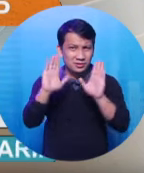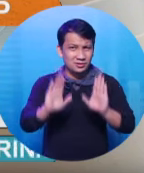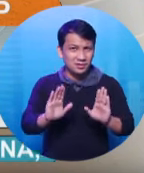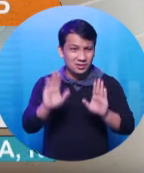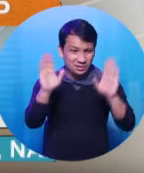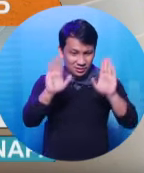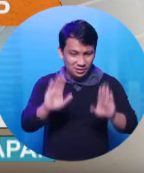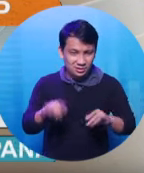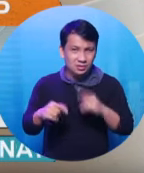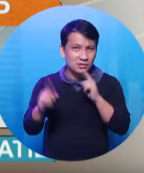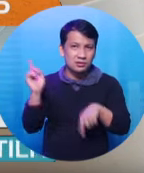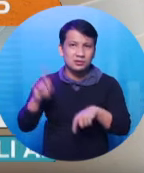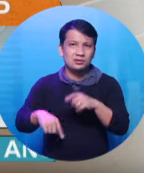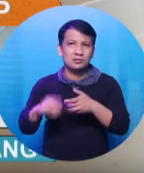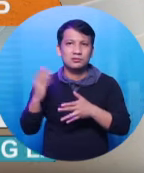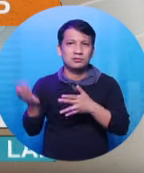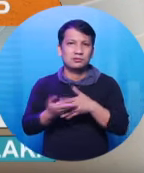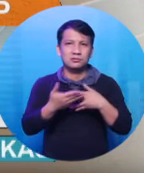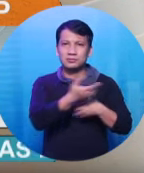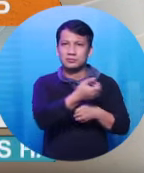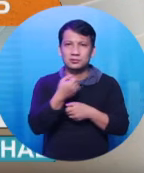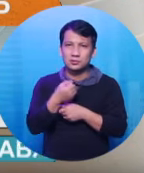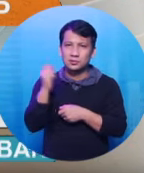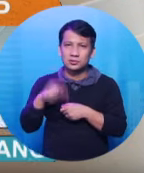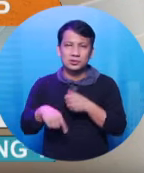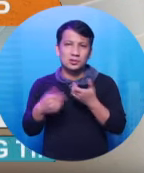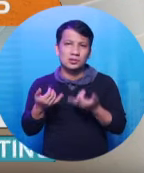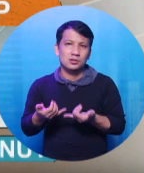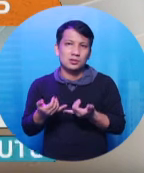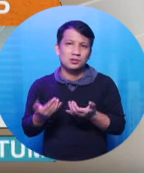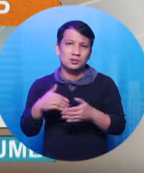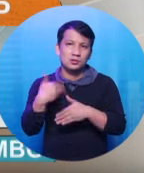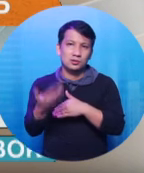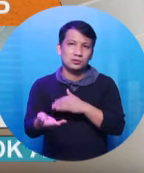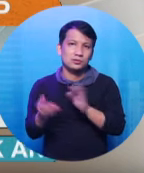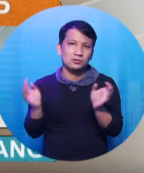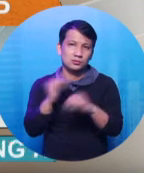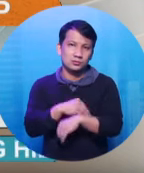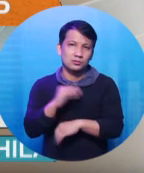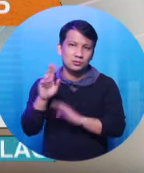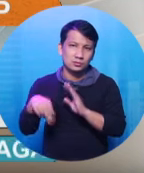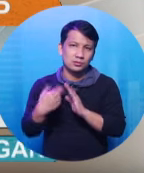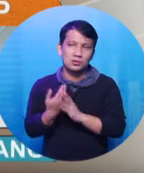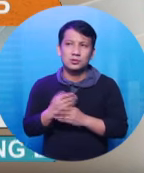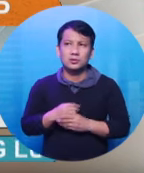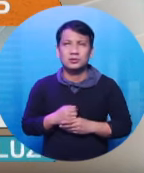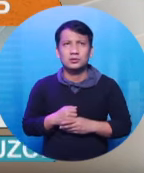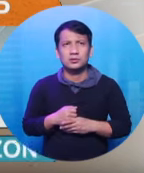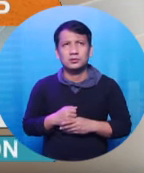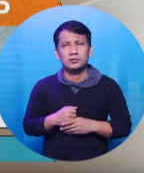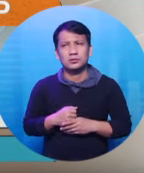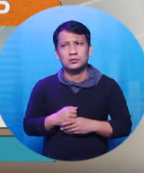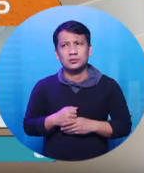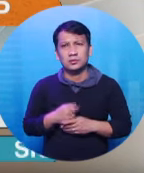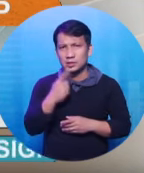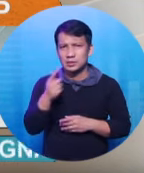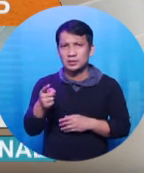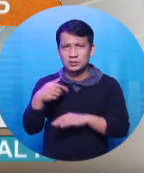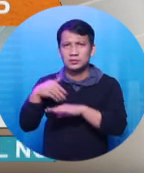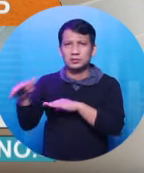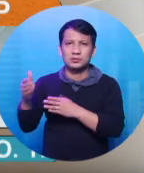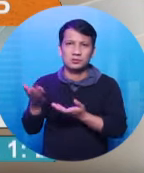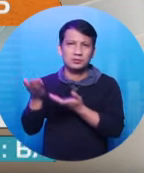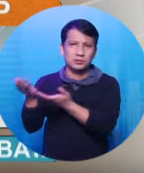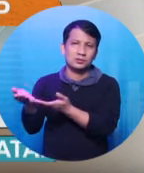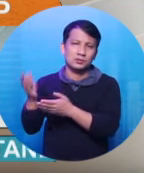sinabit namin dokumento, hindi pa po namin nakukuha sa ngayon dahil ngayon pa lang po ulit mag-resume yung office hour. Opo. Pero ma'am, so, may copy naman po kaming